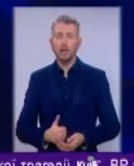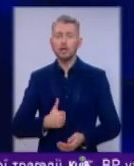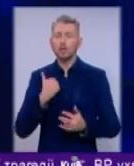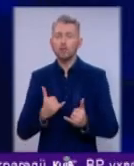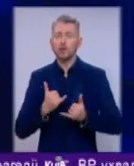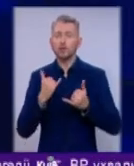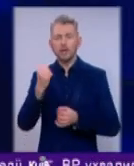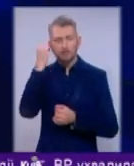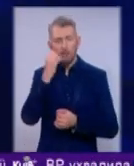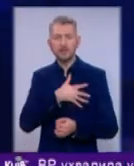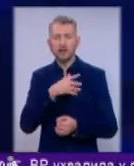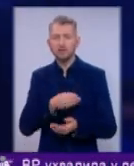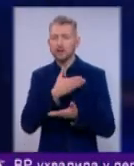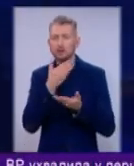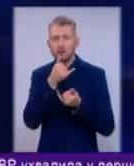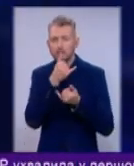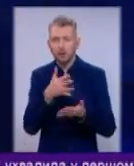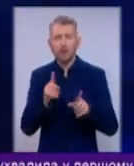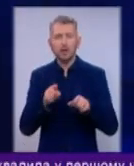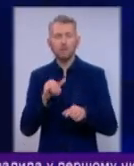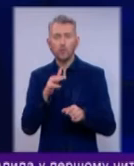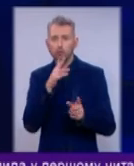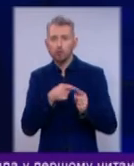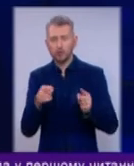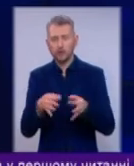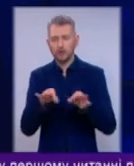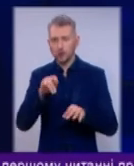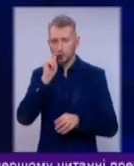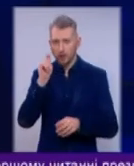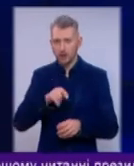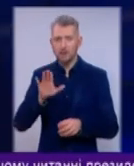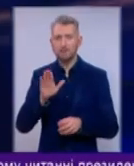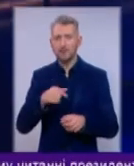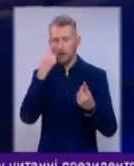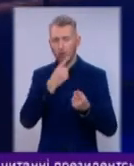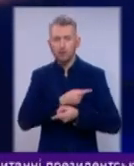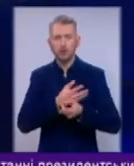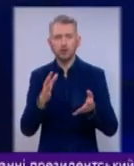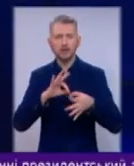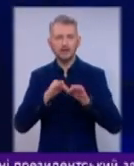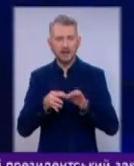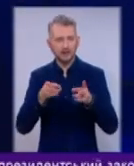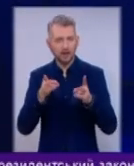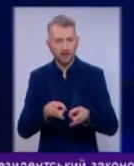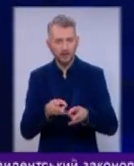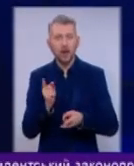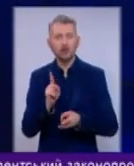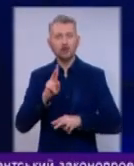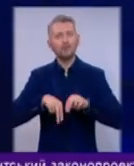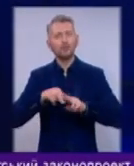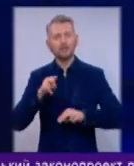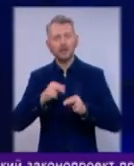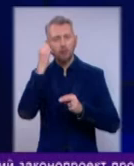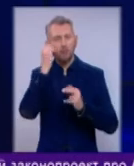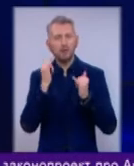Гідно вшанувати пам'ять загиблих немає змоги навіть у добу незалежної України після оприлюднення деталей трагедії. Адже